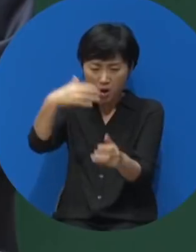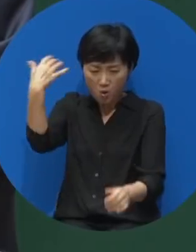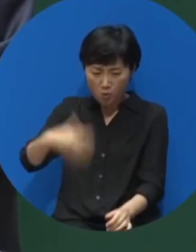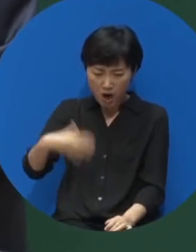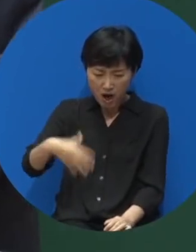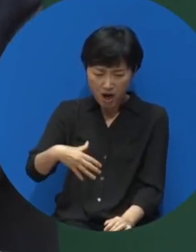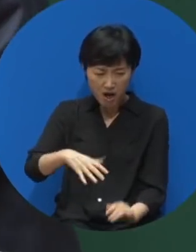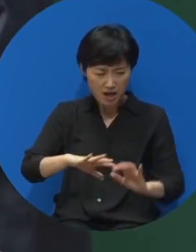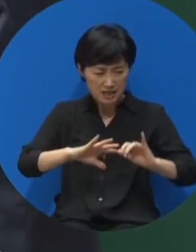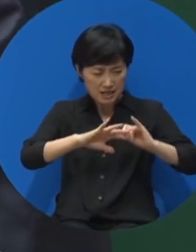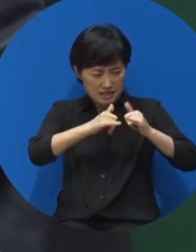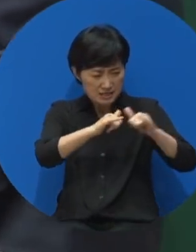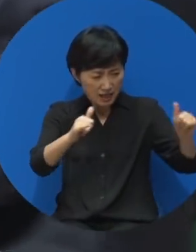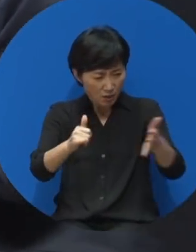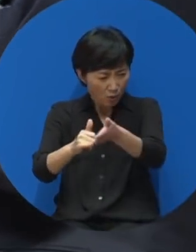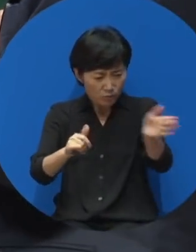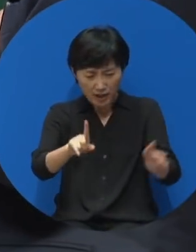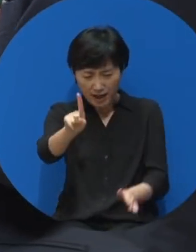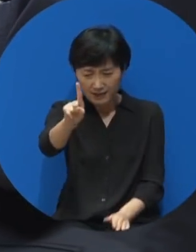봤다고 얘기했죠.